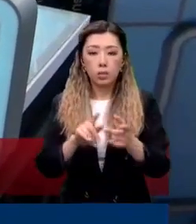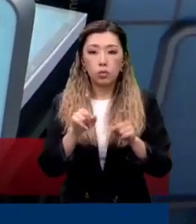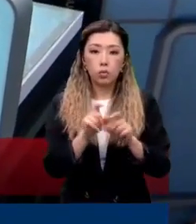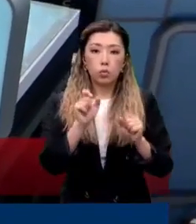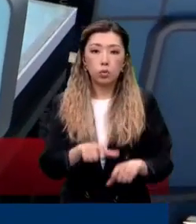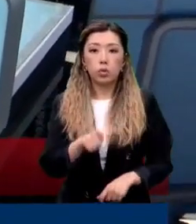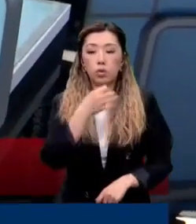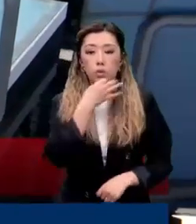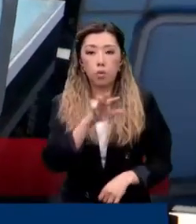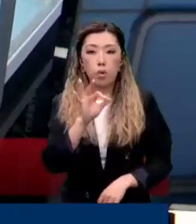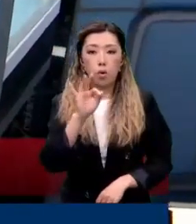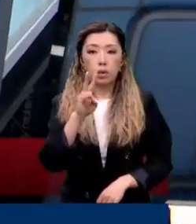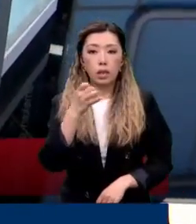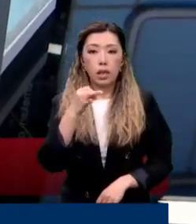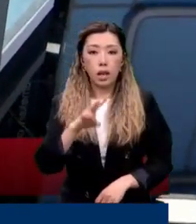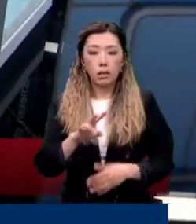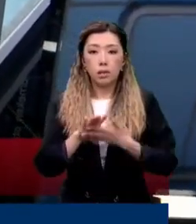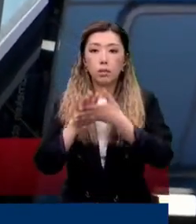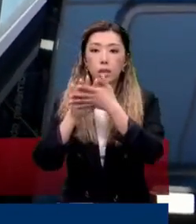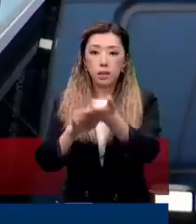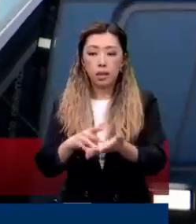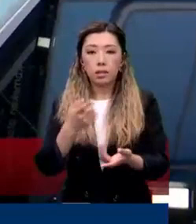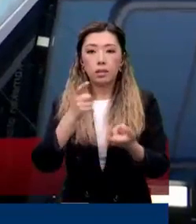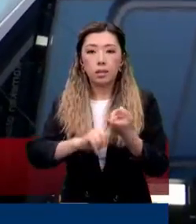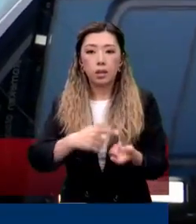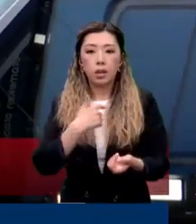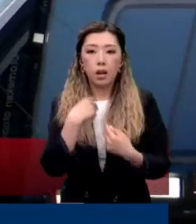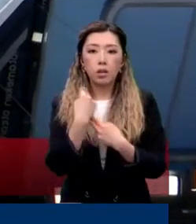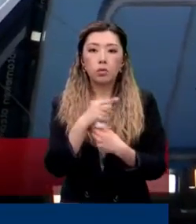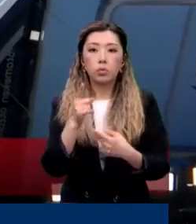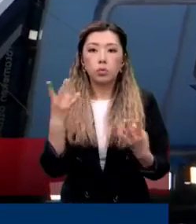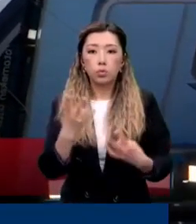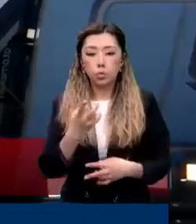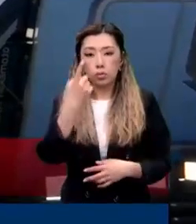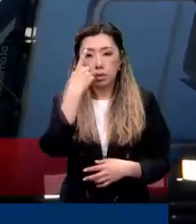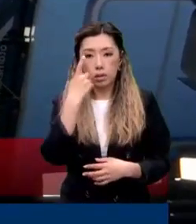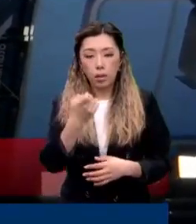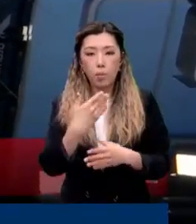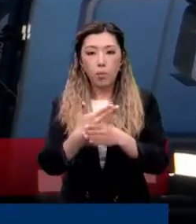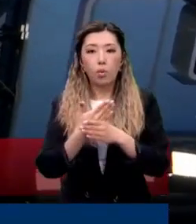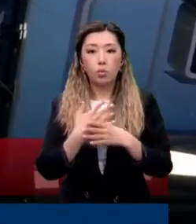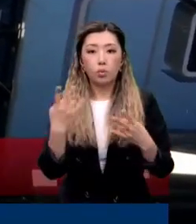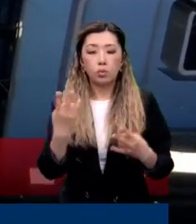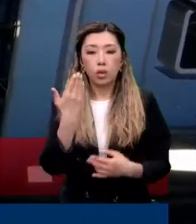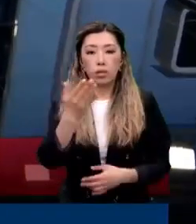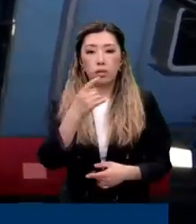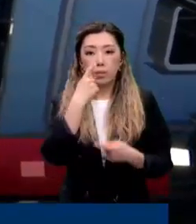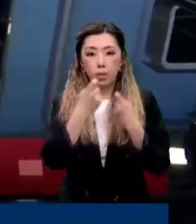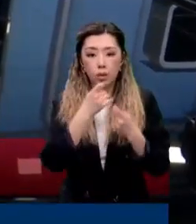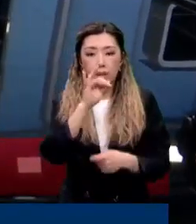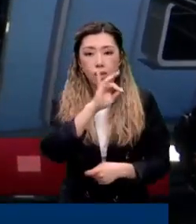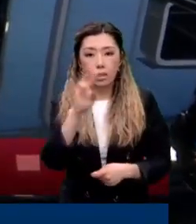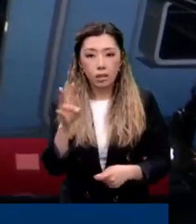То есть у нас нет никакого физического контакта. Мы, в принципе, видим только ID-номер этого заявителя и его